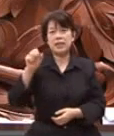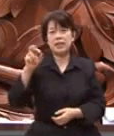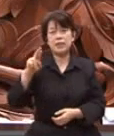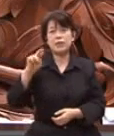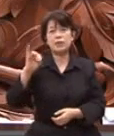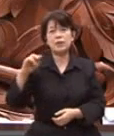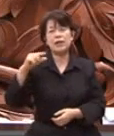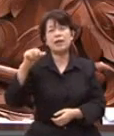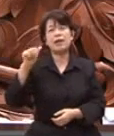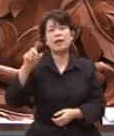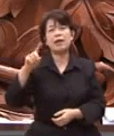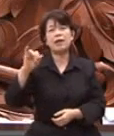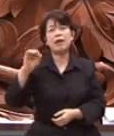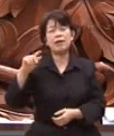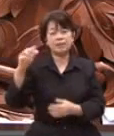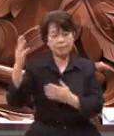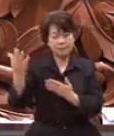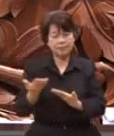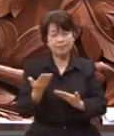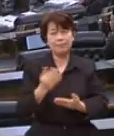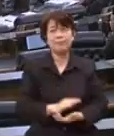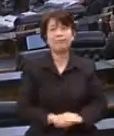Assalamualaikum warahmatullahi